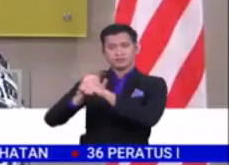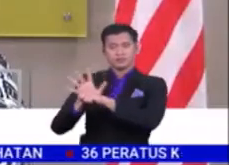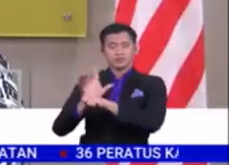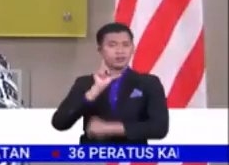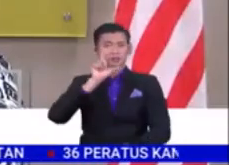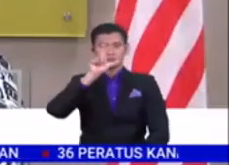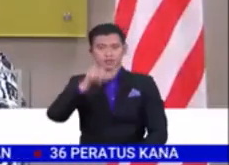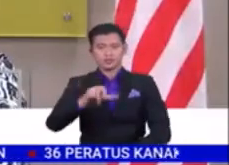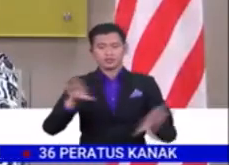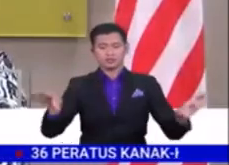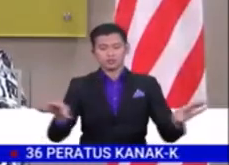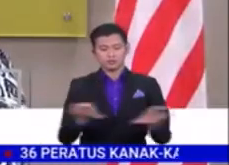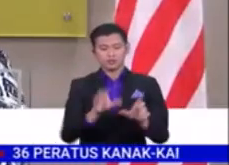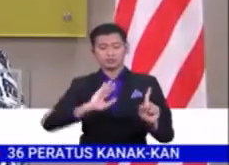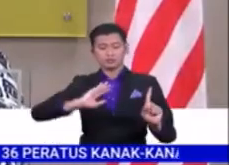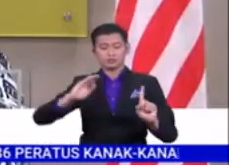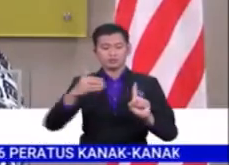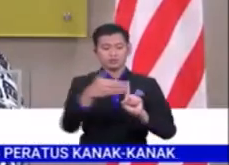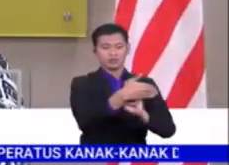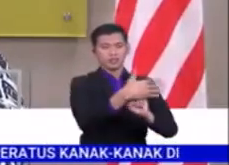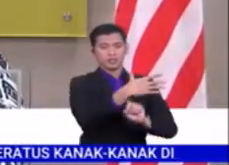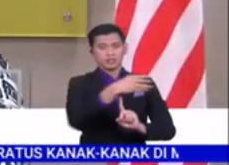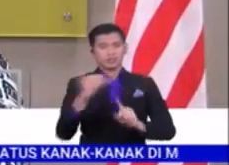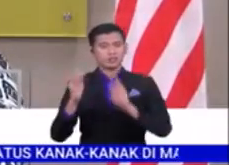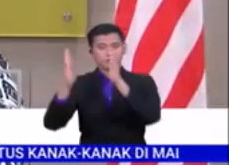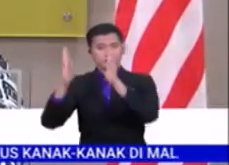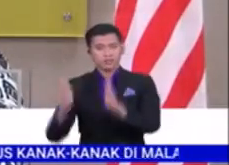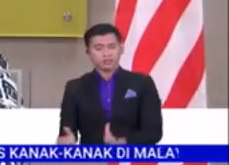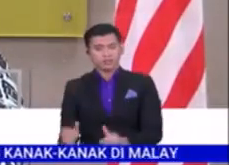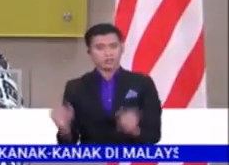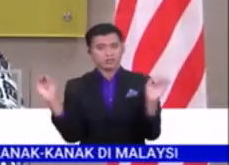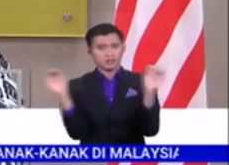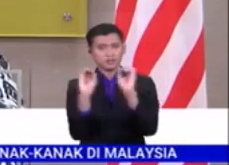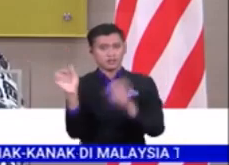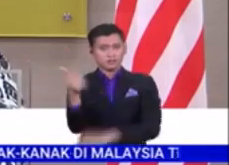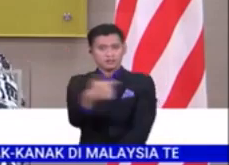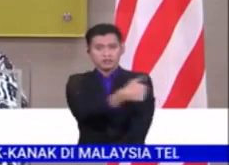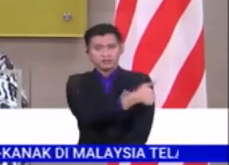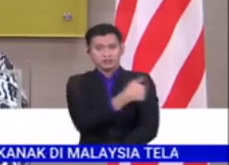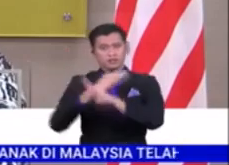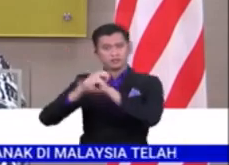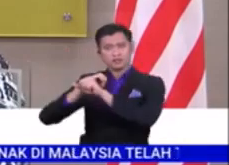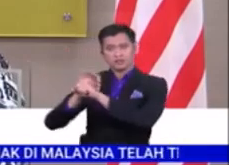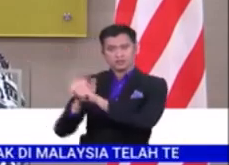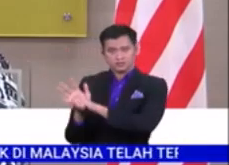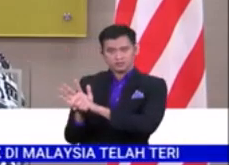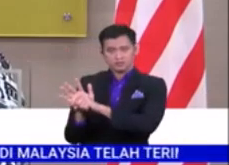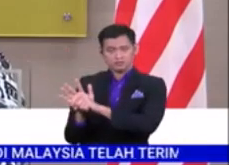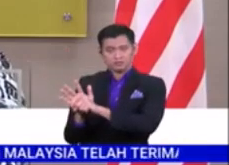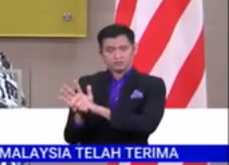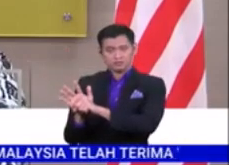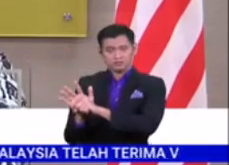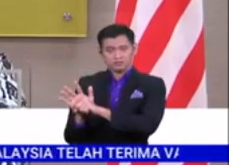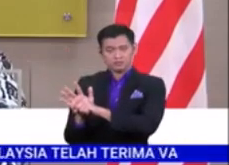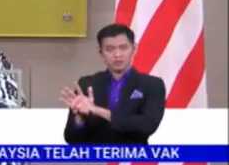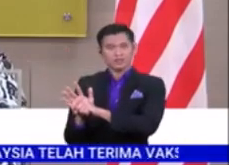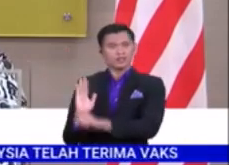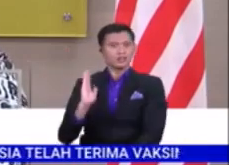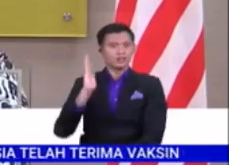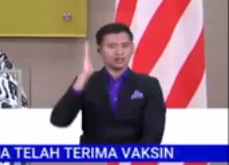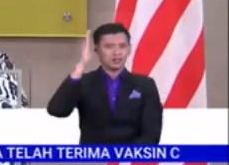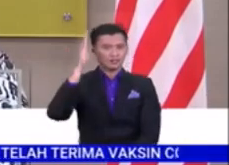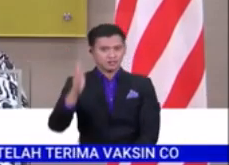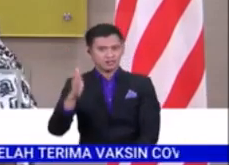perlu menjalani kuarantin. Bagi pengembara yang tidak lengkap vaksinasi atau tiada vaksinasi, mereka akan